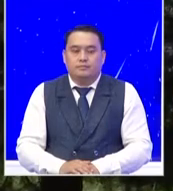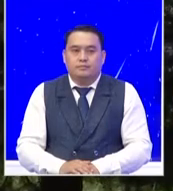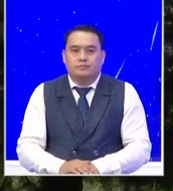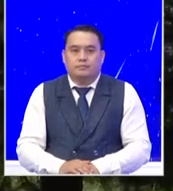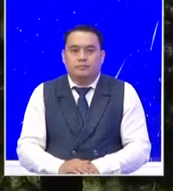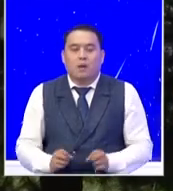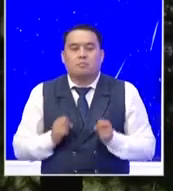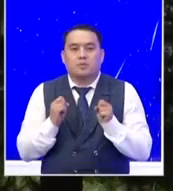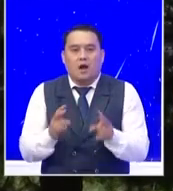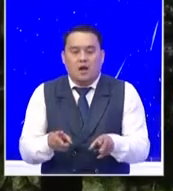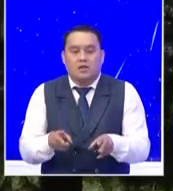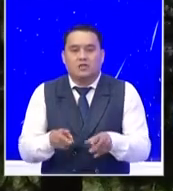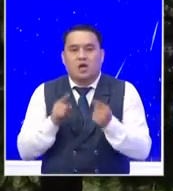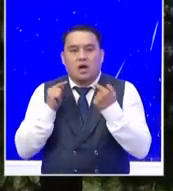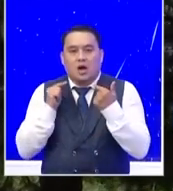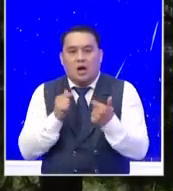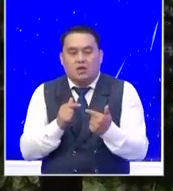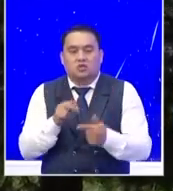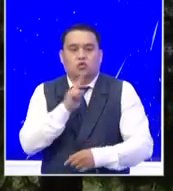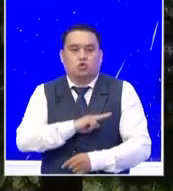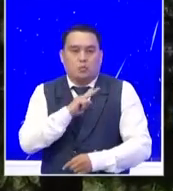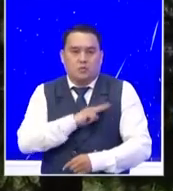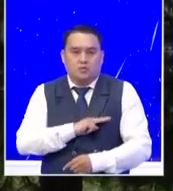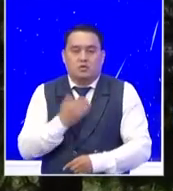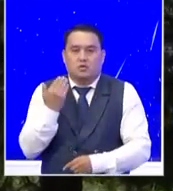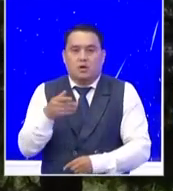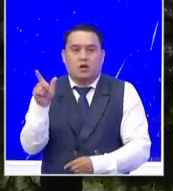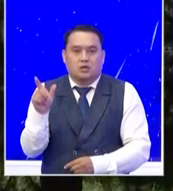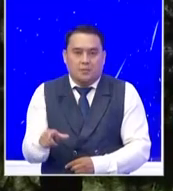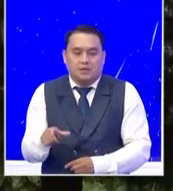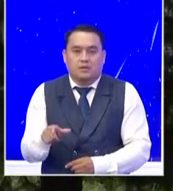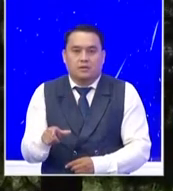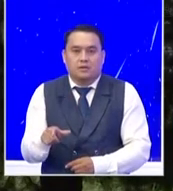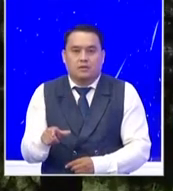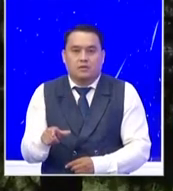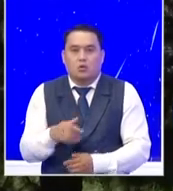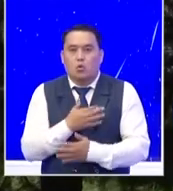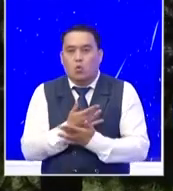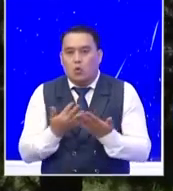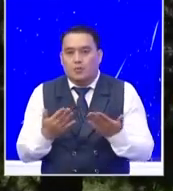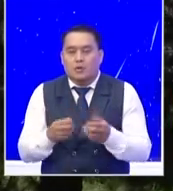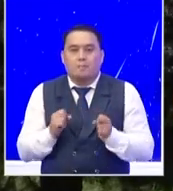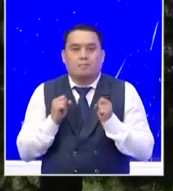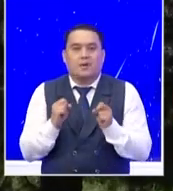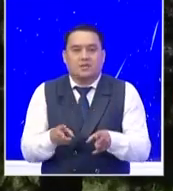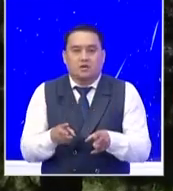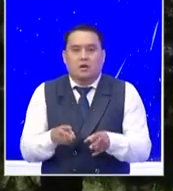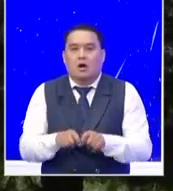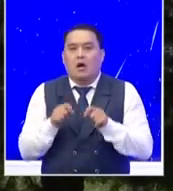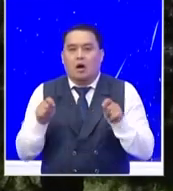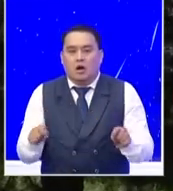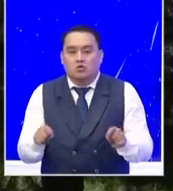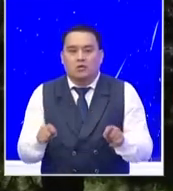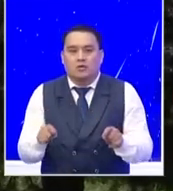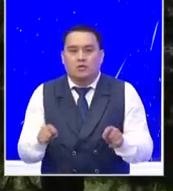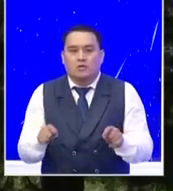күресте талмай, қажымай еңбек етіп келеді азамат. Көптеген қылмыстық істердің ашылуына түрткі